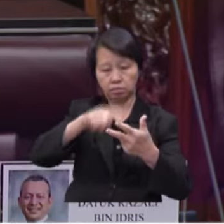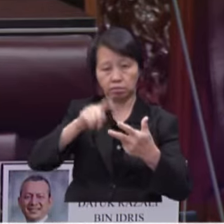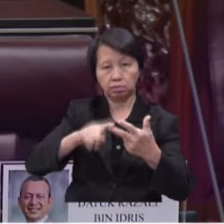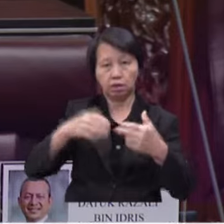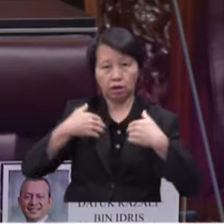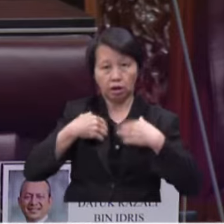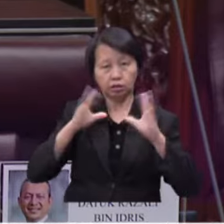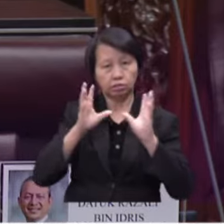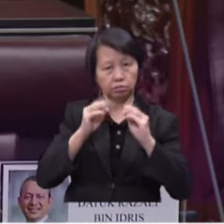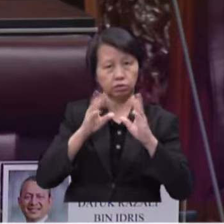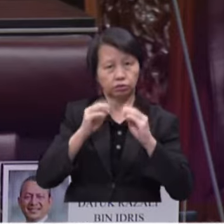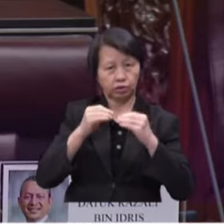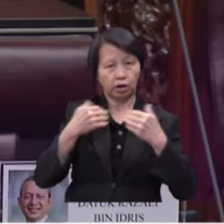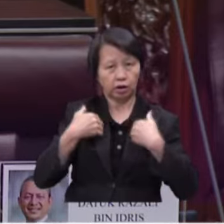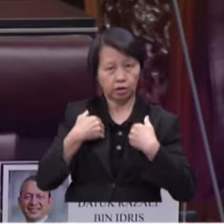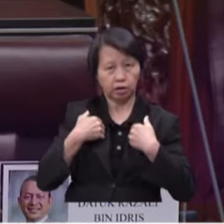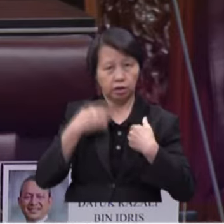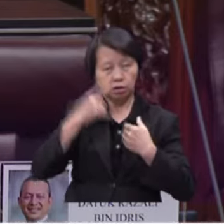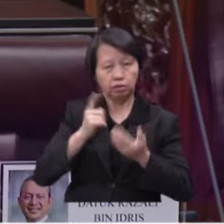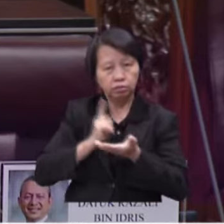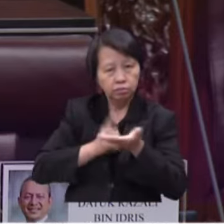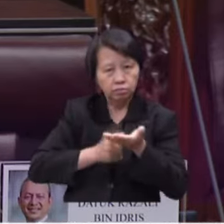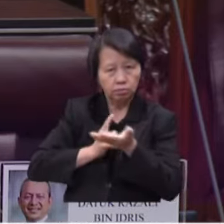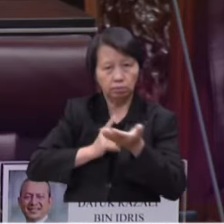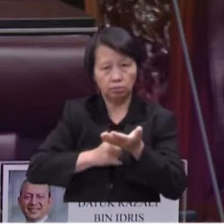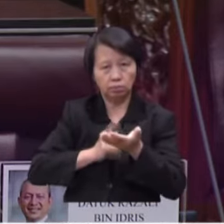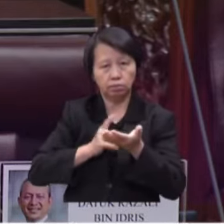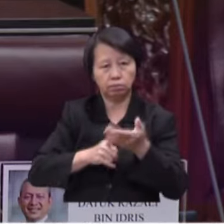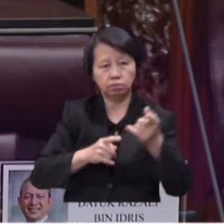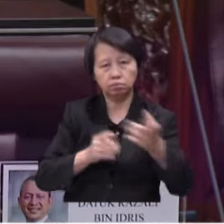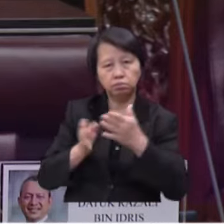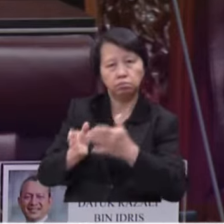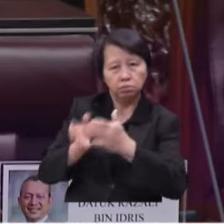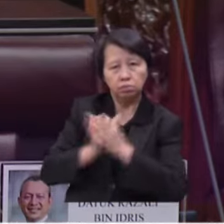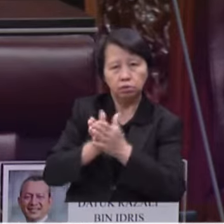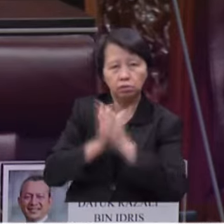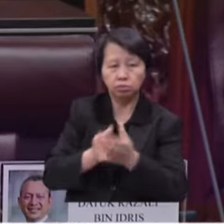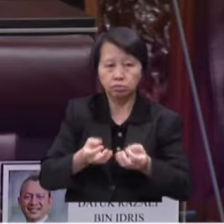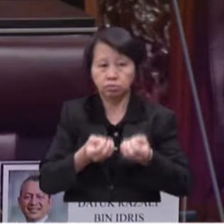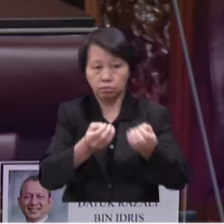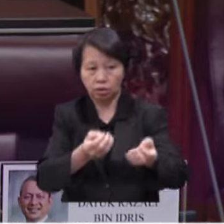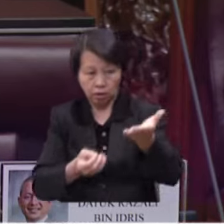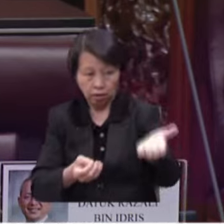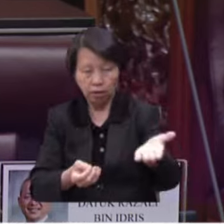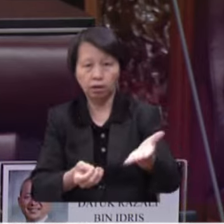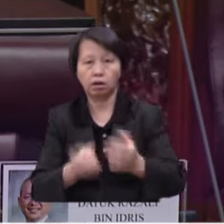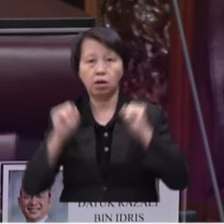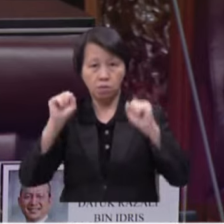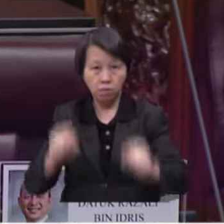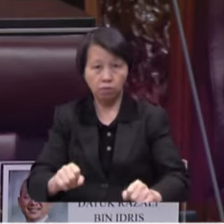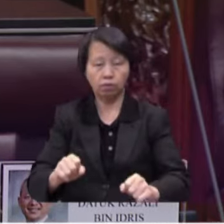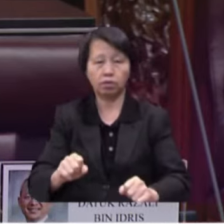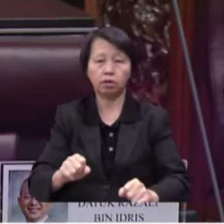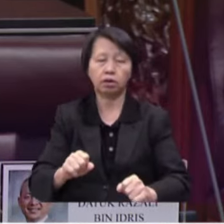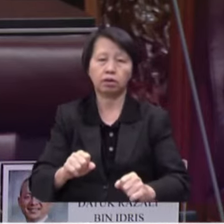tertentu untuk bincang permintaan tawaran itu boleh